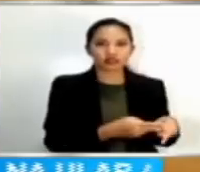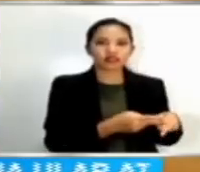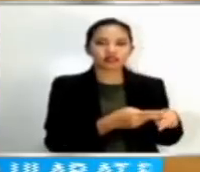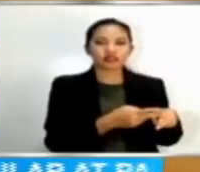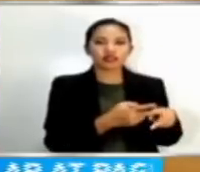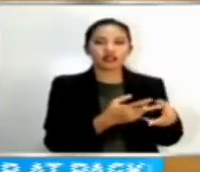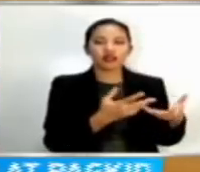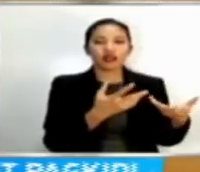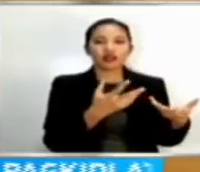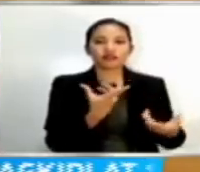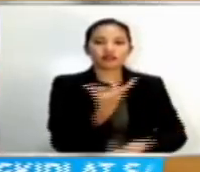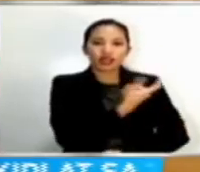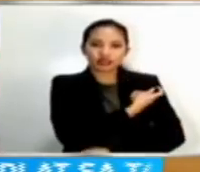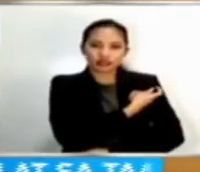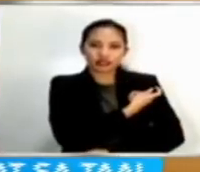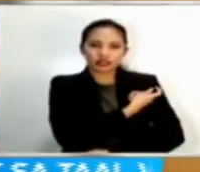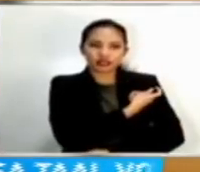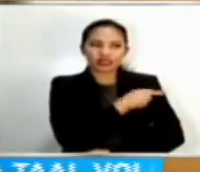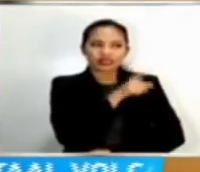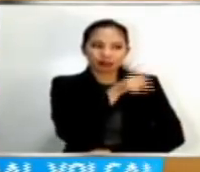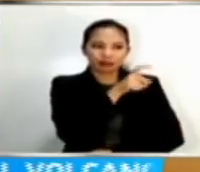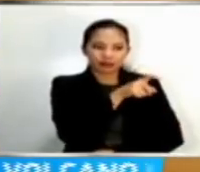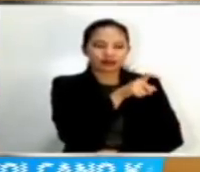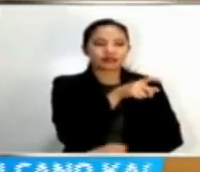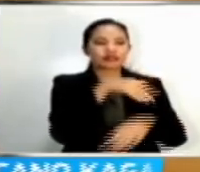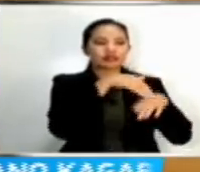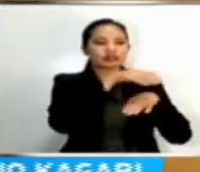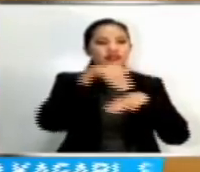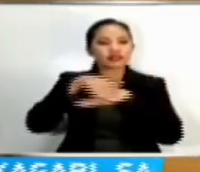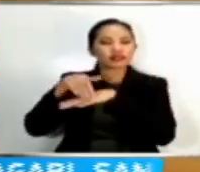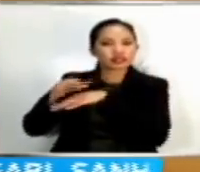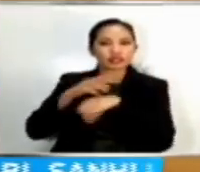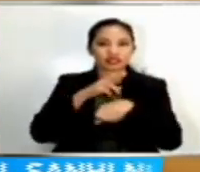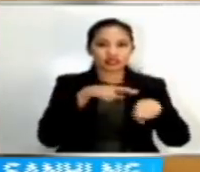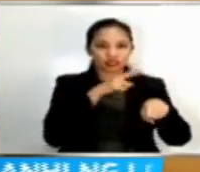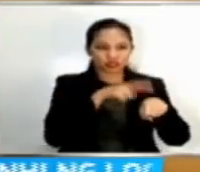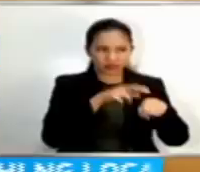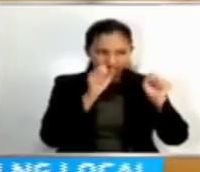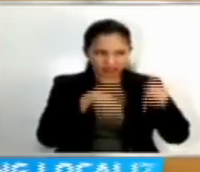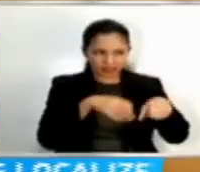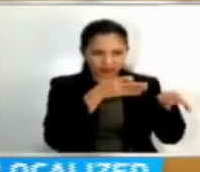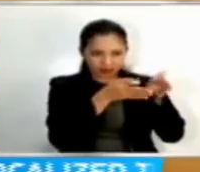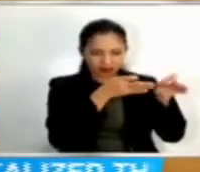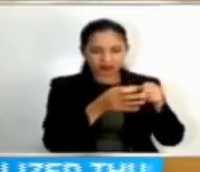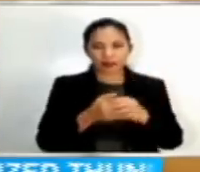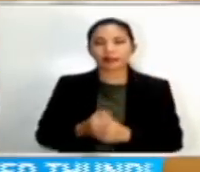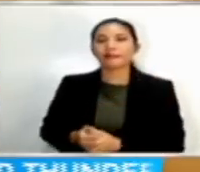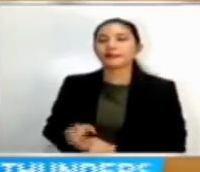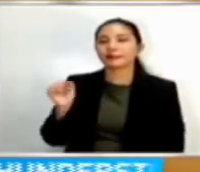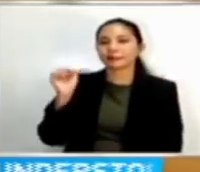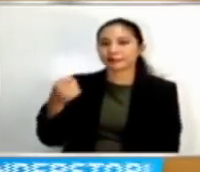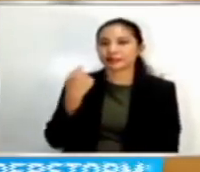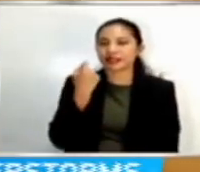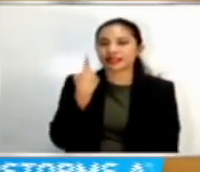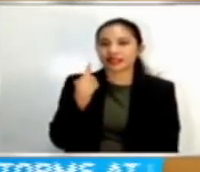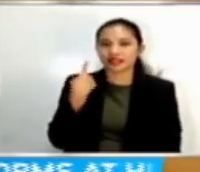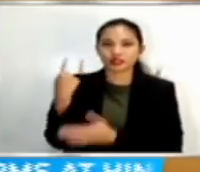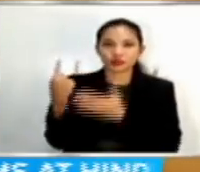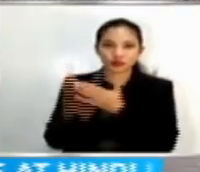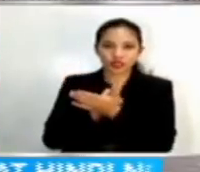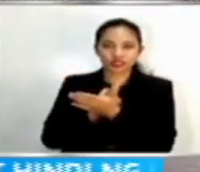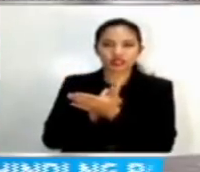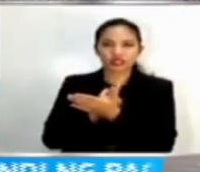region na. Can you expound on that, please? Yes. Actually, yung last week, kasi sa within the Octa